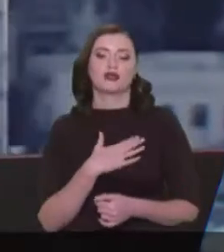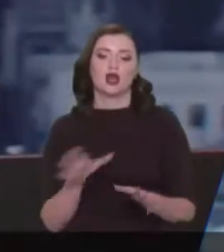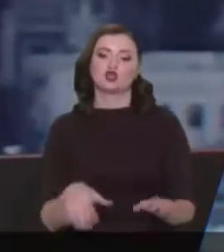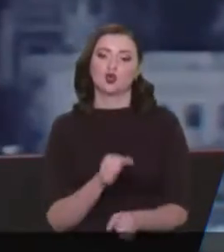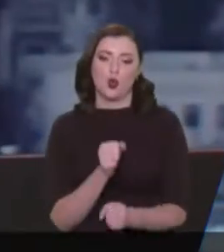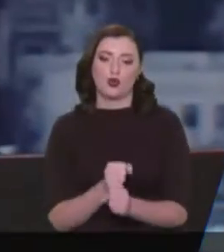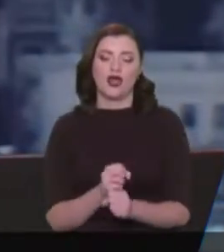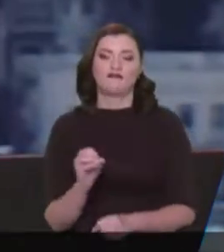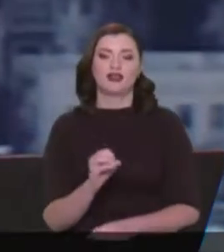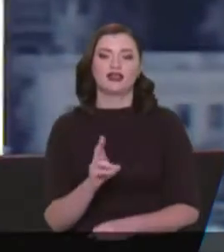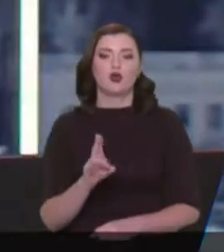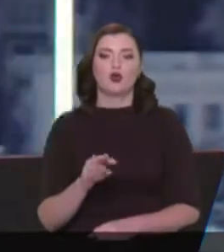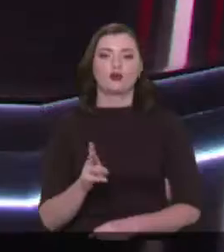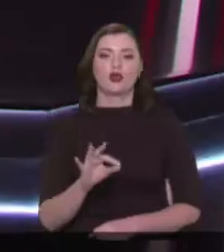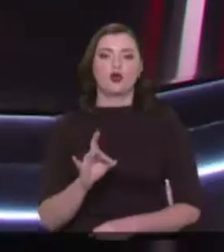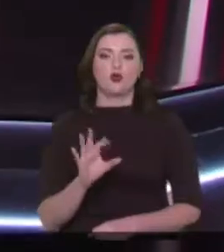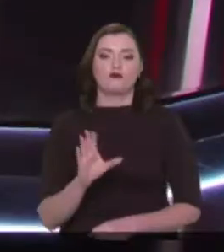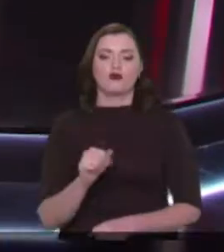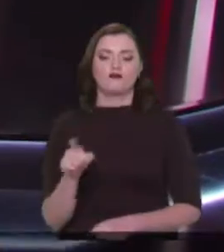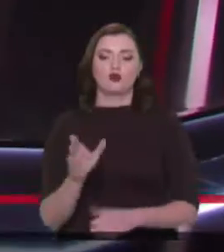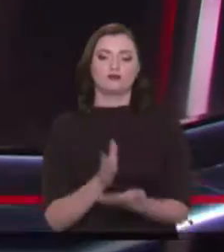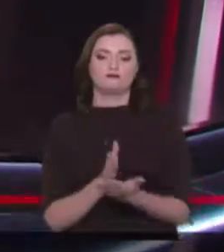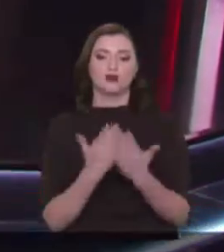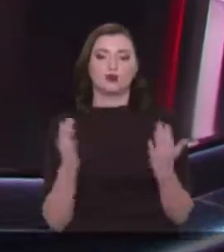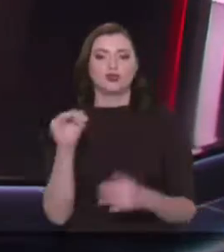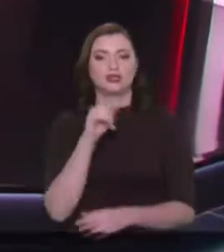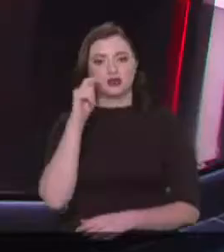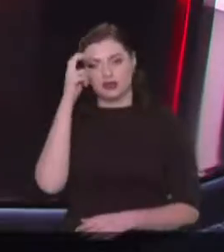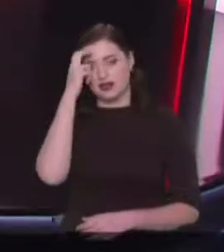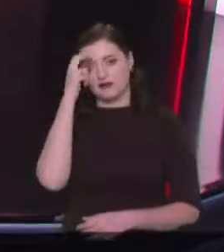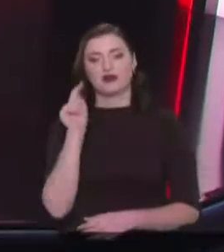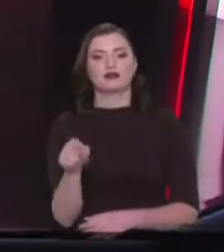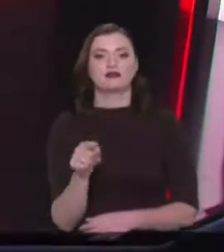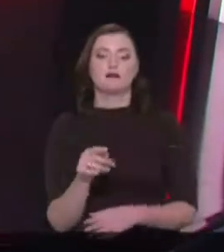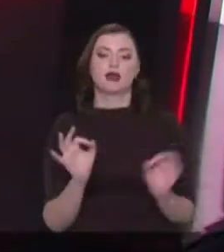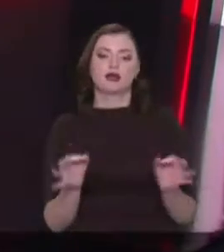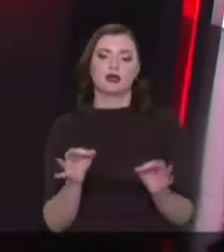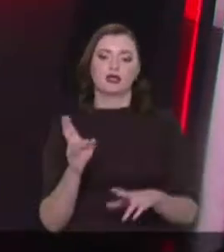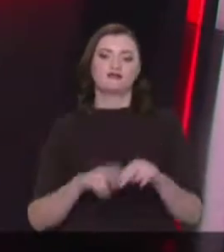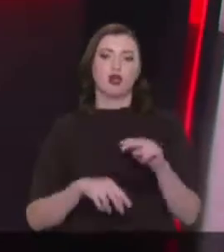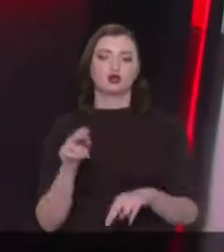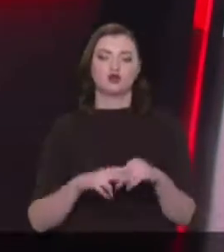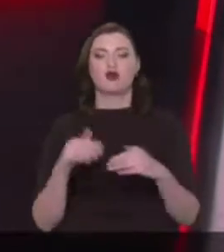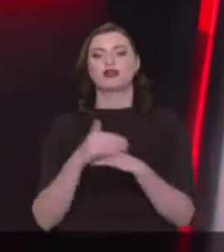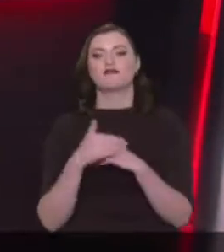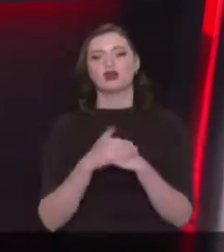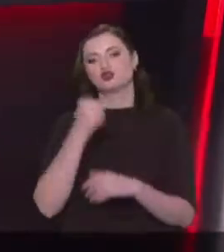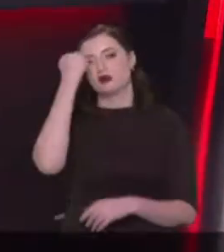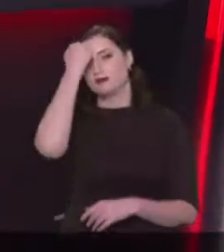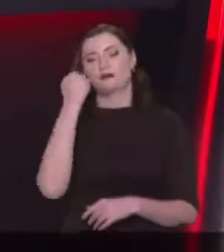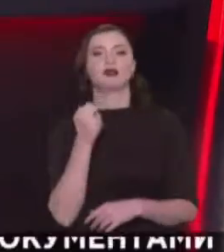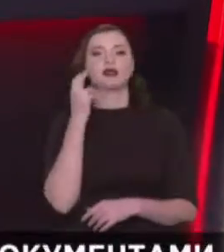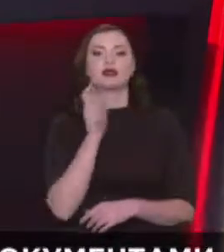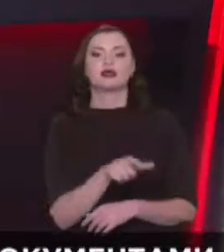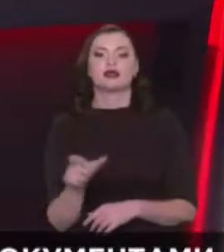колега Евеліна Кутлярова. Вона перебуває у музеї історії Києва, адже там якраз влаштували вечір пам'яті